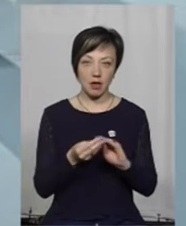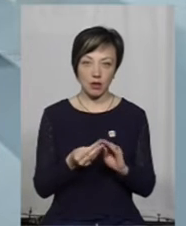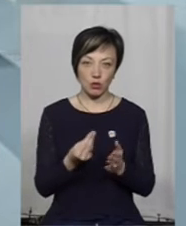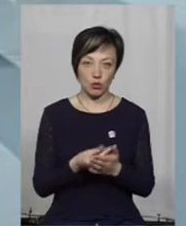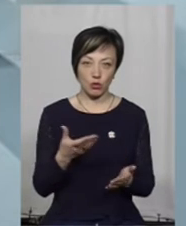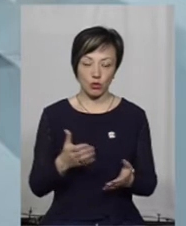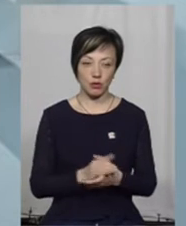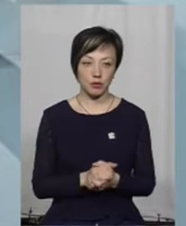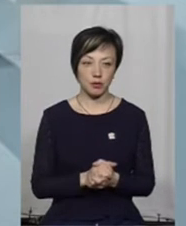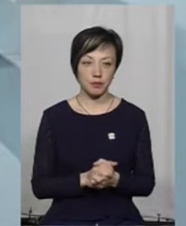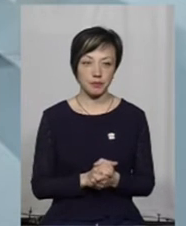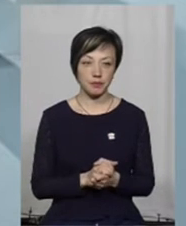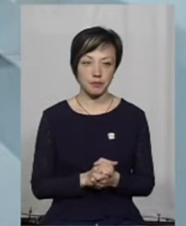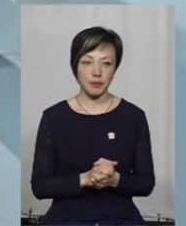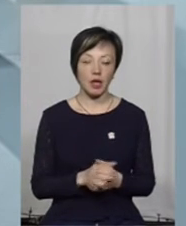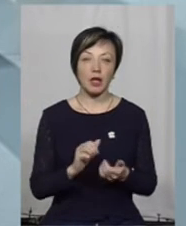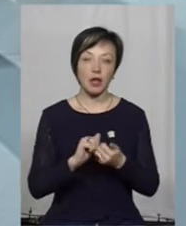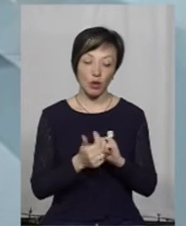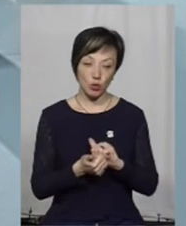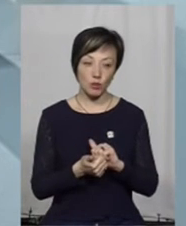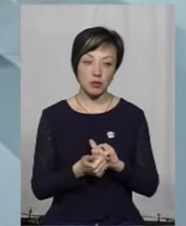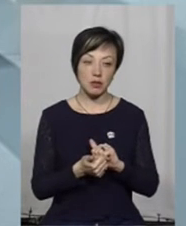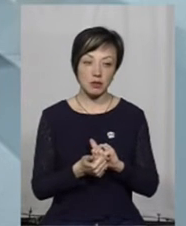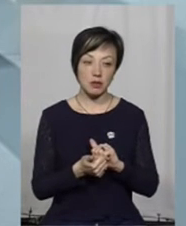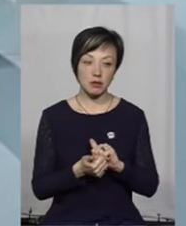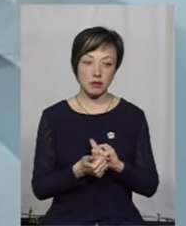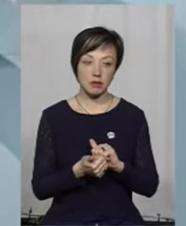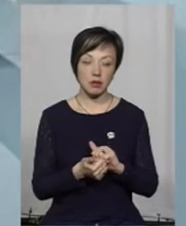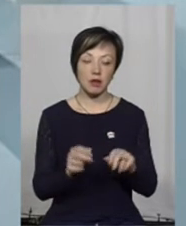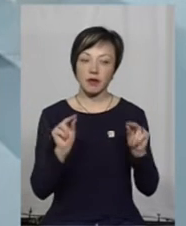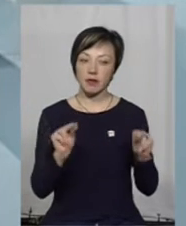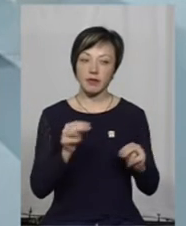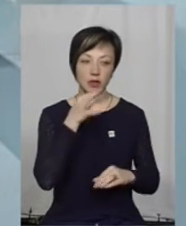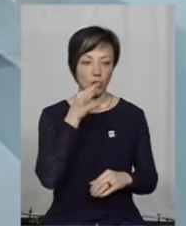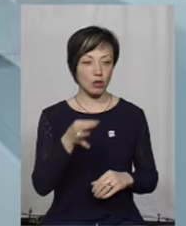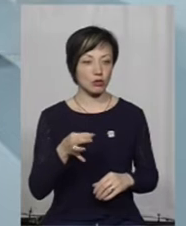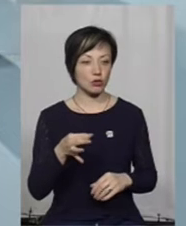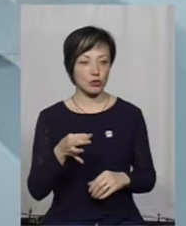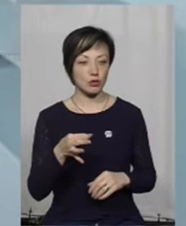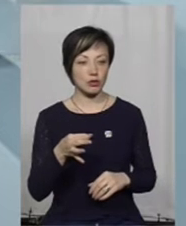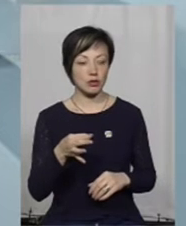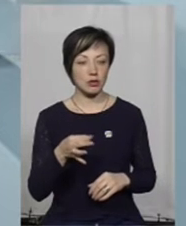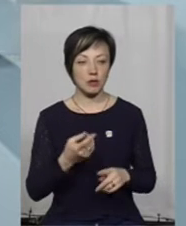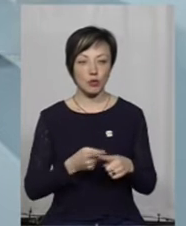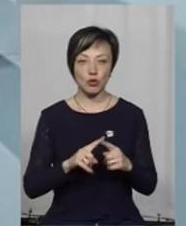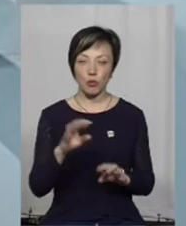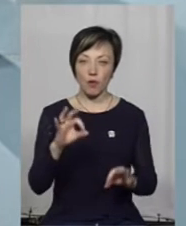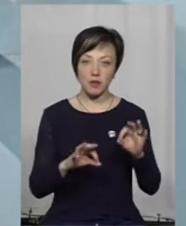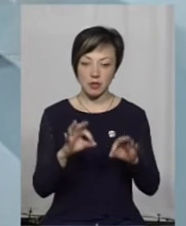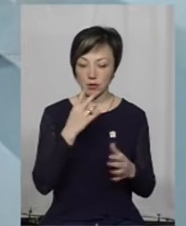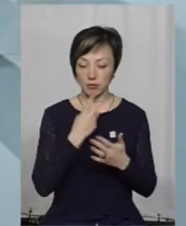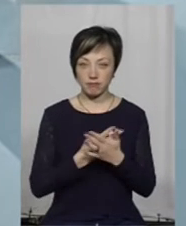висока вартість проїзного квитка. Ну, натомість, відверто кажучи, навіть по даному коефіцієнту, ми